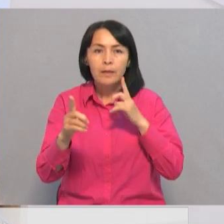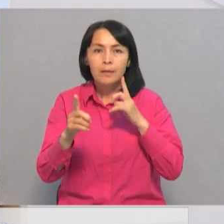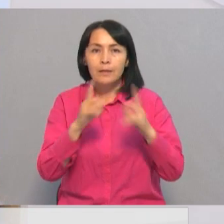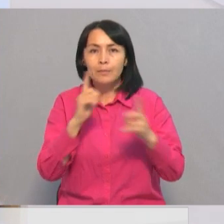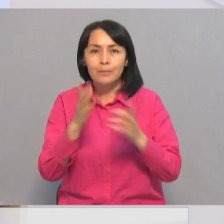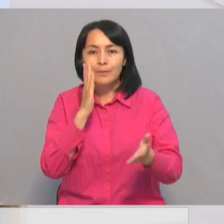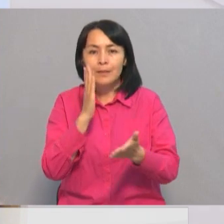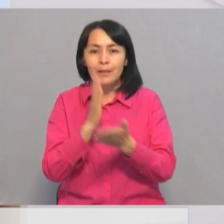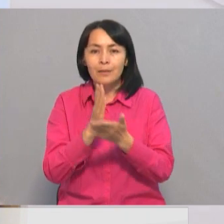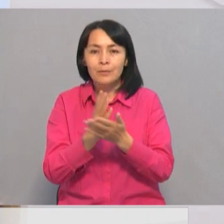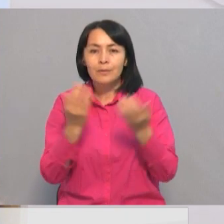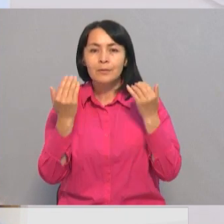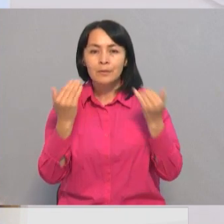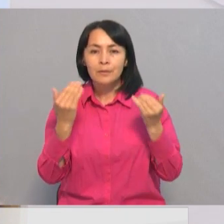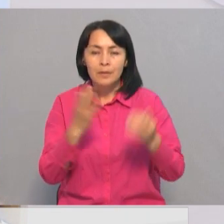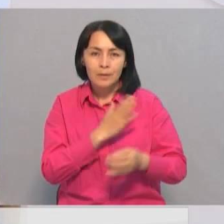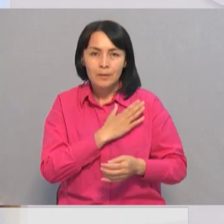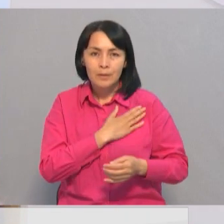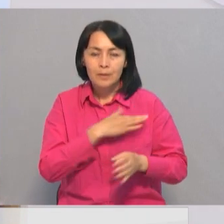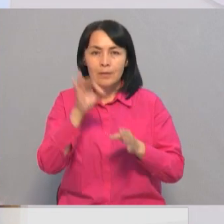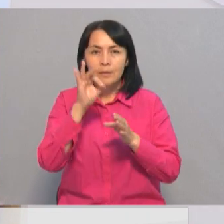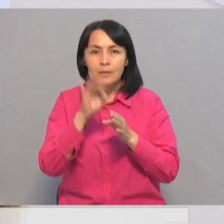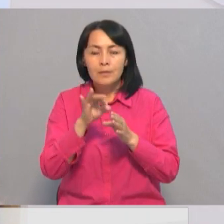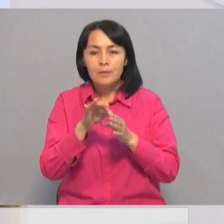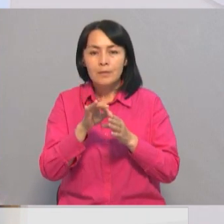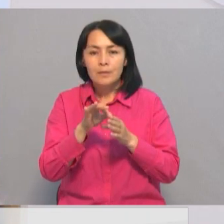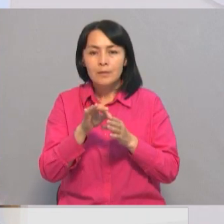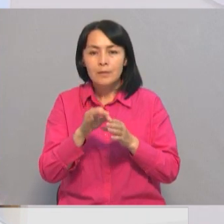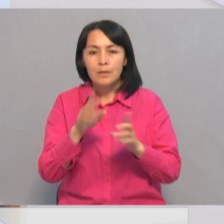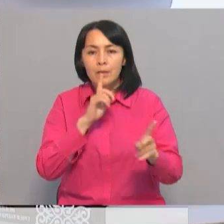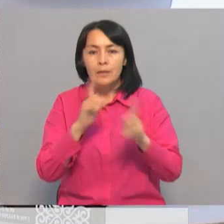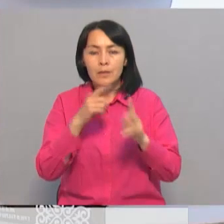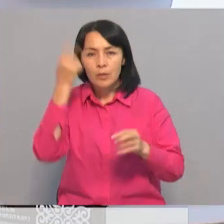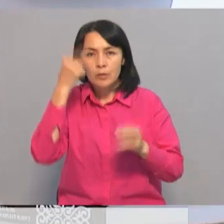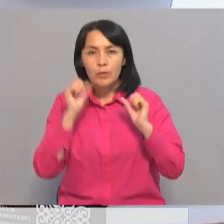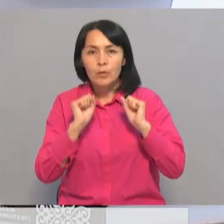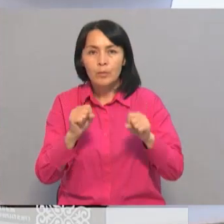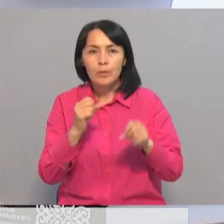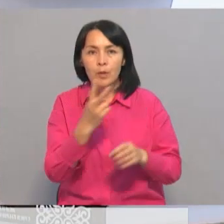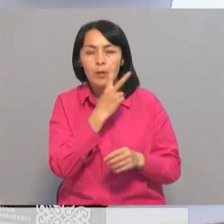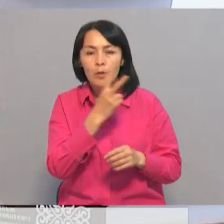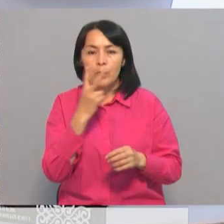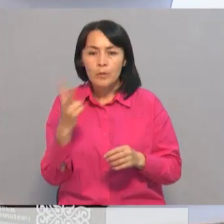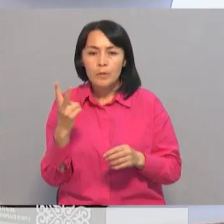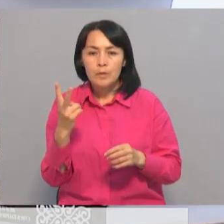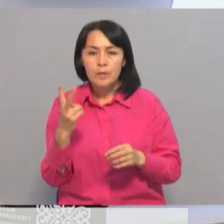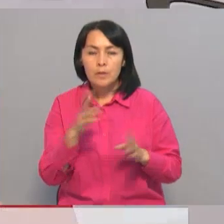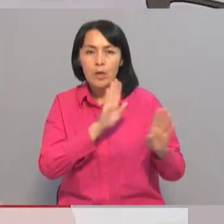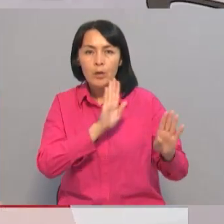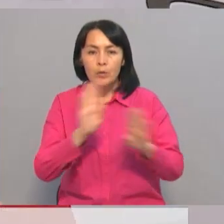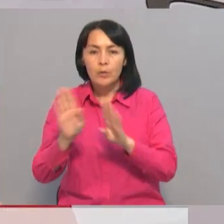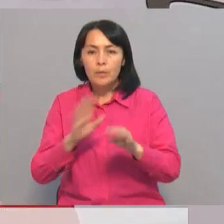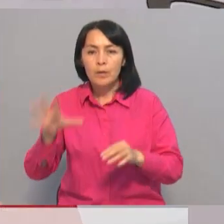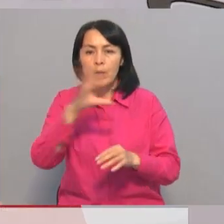бір тағзым ету мақсатында ұйымдастырылып отқан конференция деп түсінсеңіздер болады. Көріп отқандарыңыздай көрменің